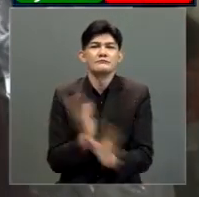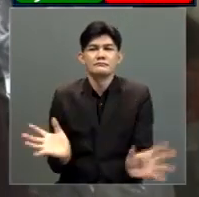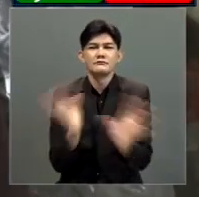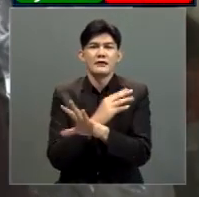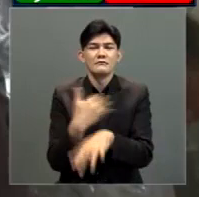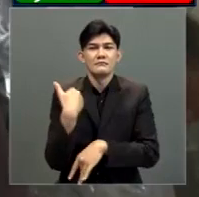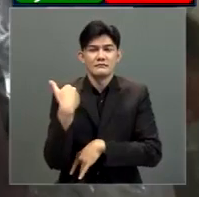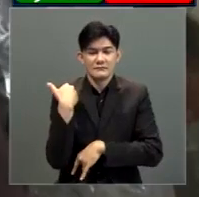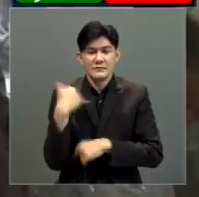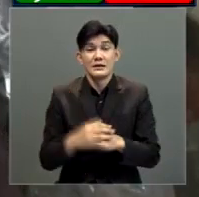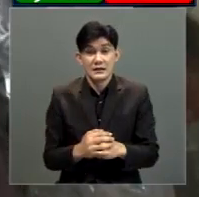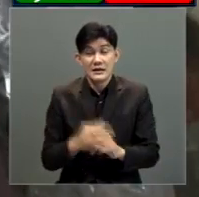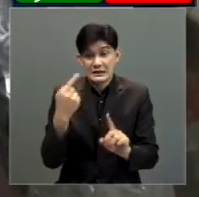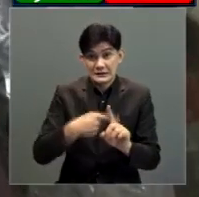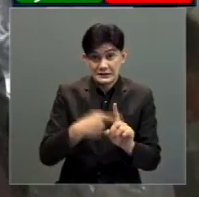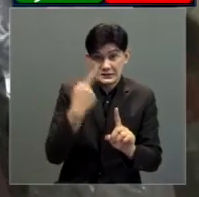ยนกันทำ